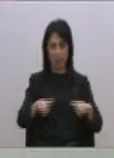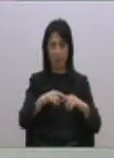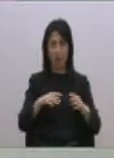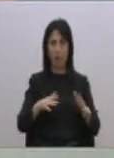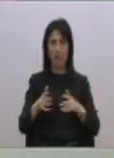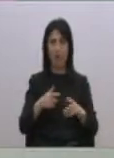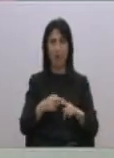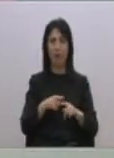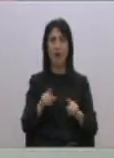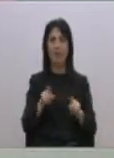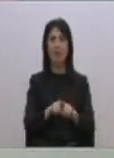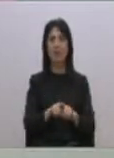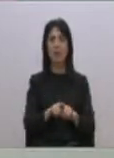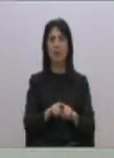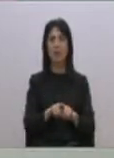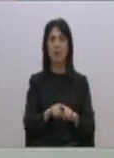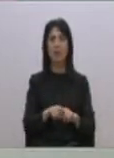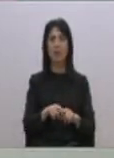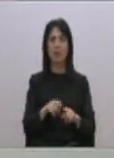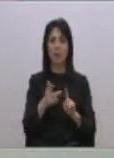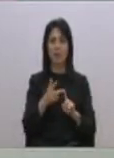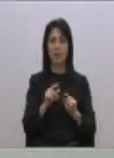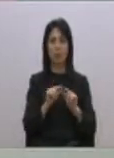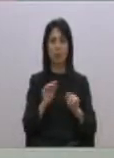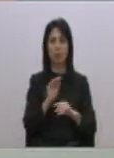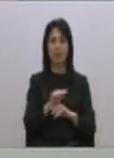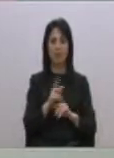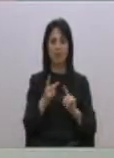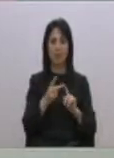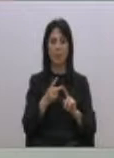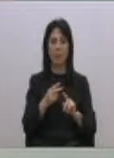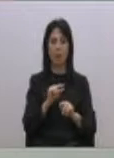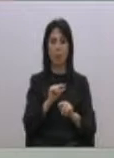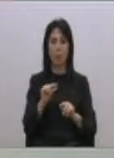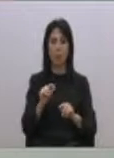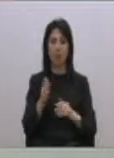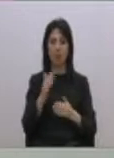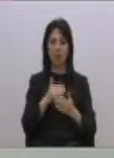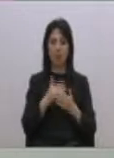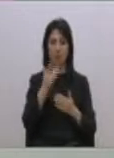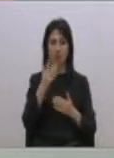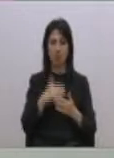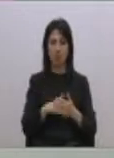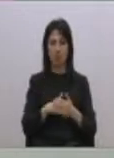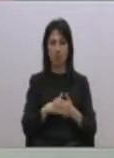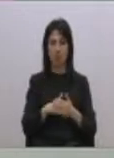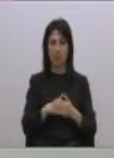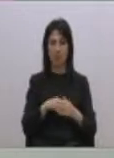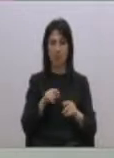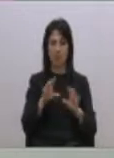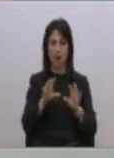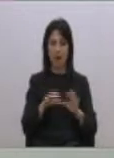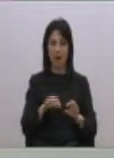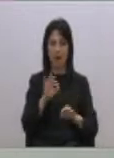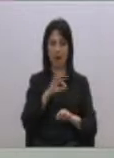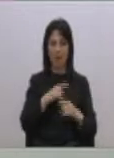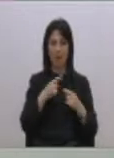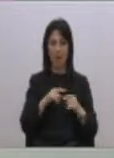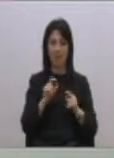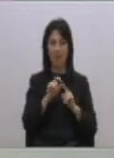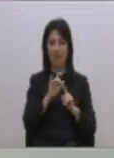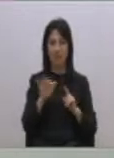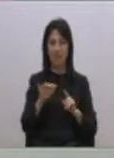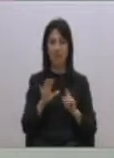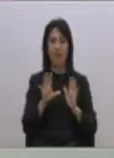opereba. Aseve besare mukhstaemata meore QQ puncti shemdegi shinarsit. Am canonul și cam o canonul scoat terminul, s-a